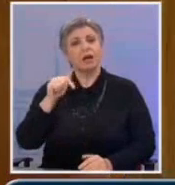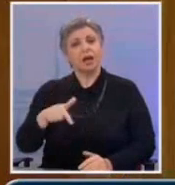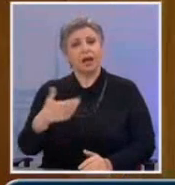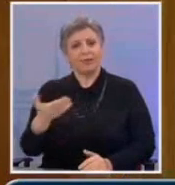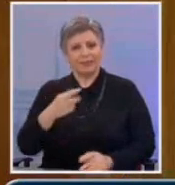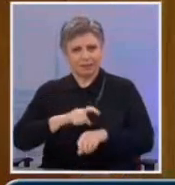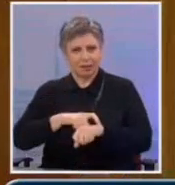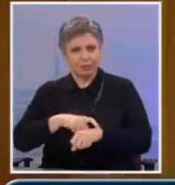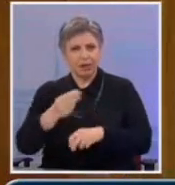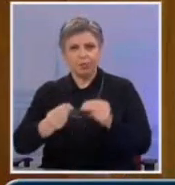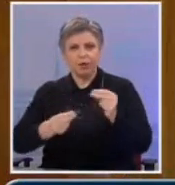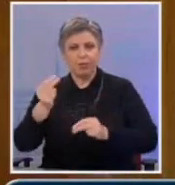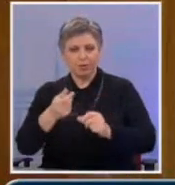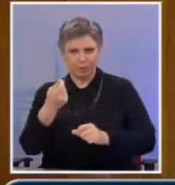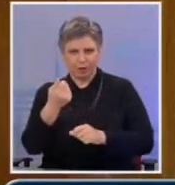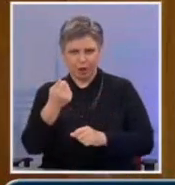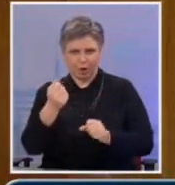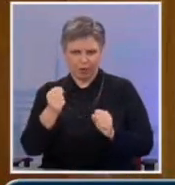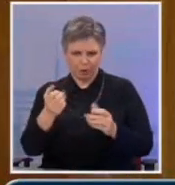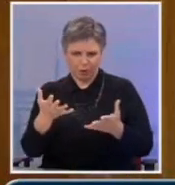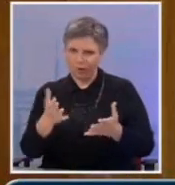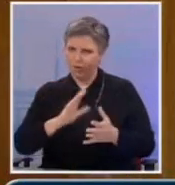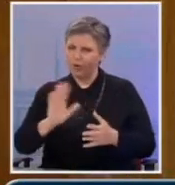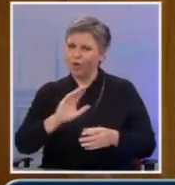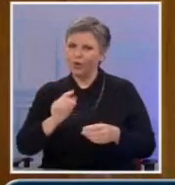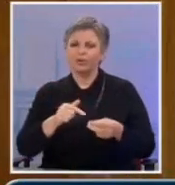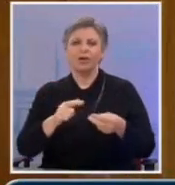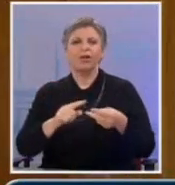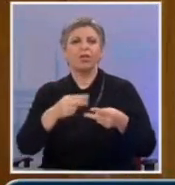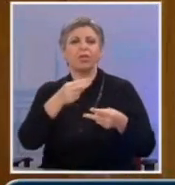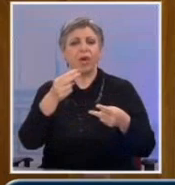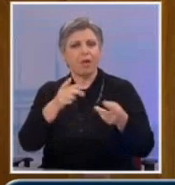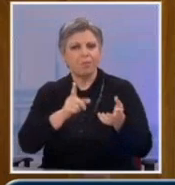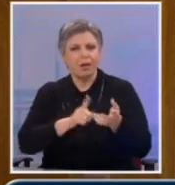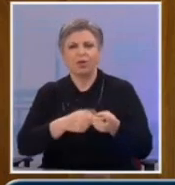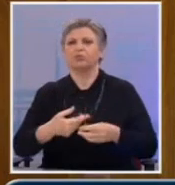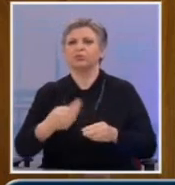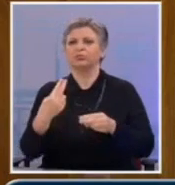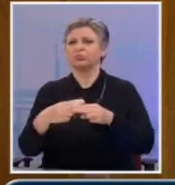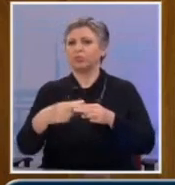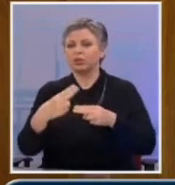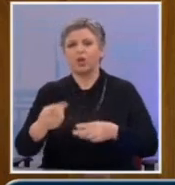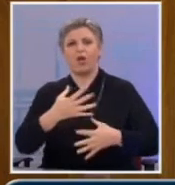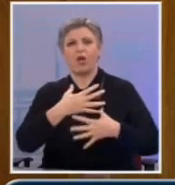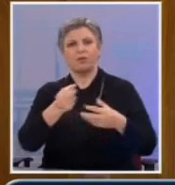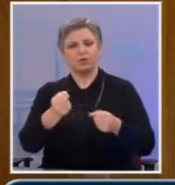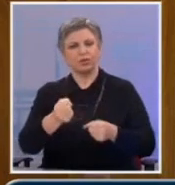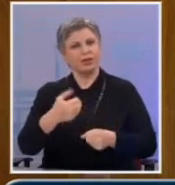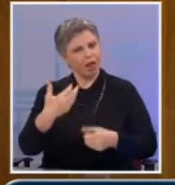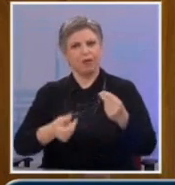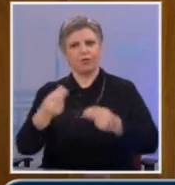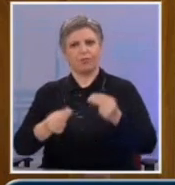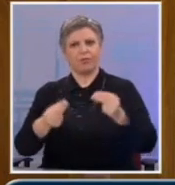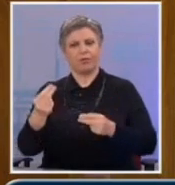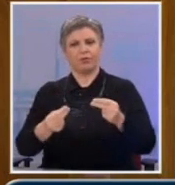πλέον. Είναι μια κρίση, είναι και κρίση θεσμική, κρίση αξιών, κρίση εμπιστοσύνης. Από αυτή τη